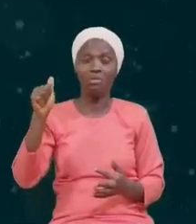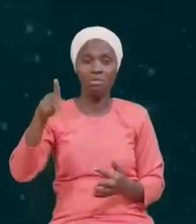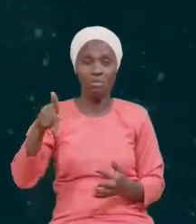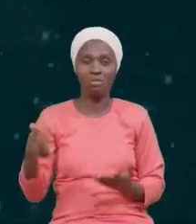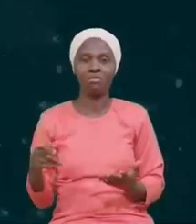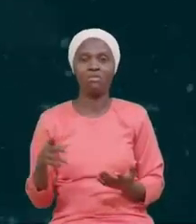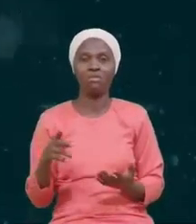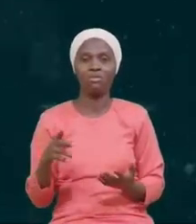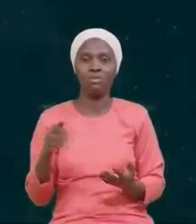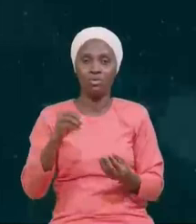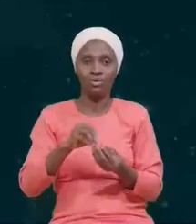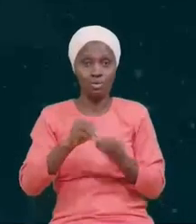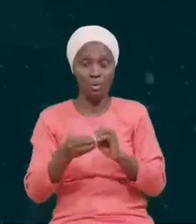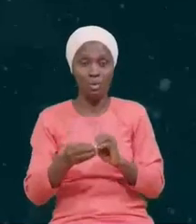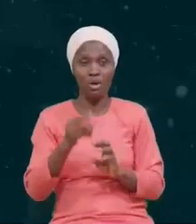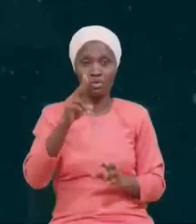Envoyez votre nom